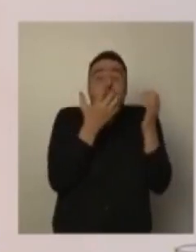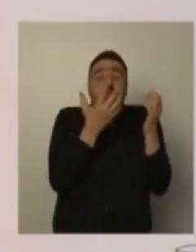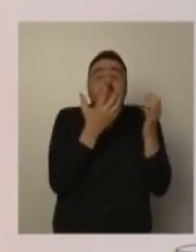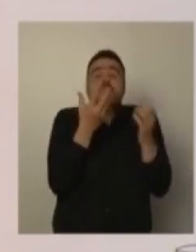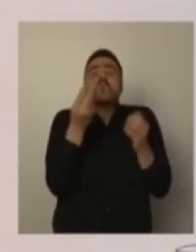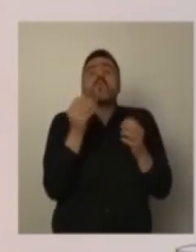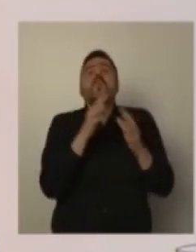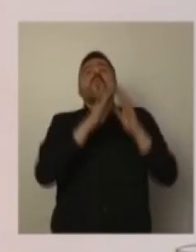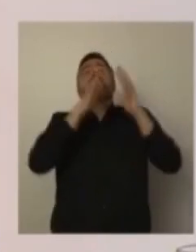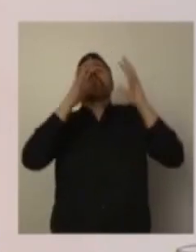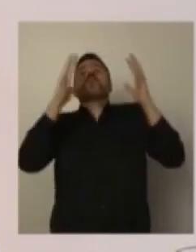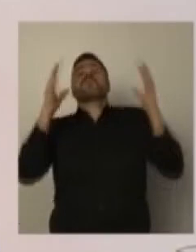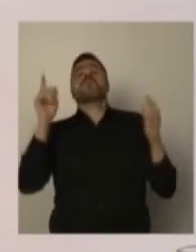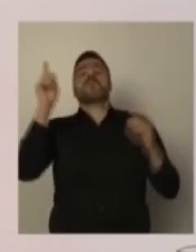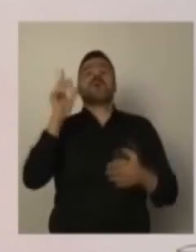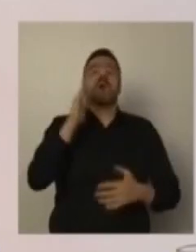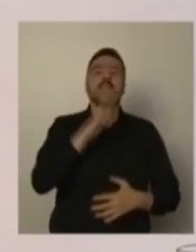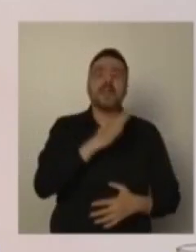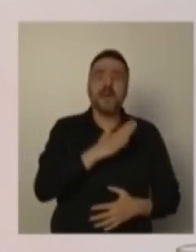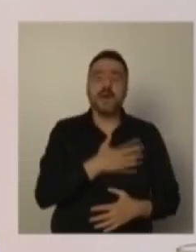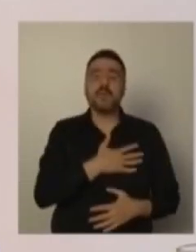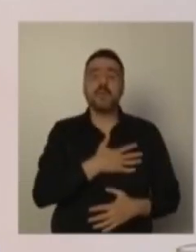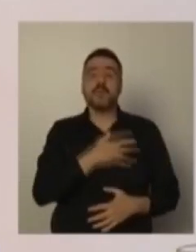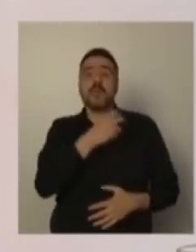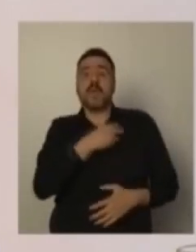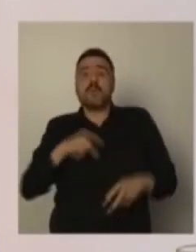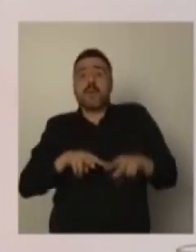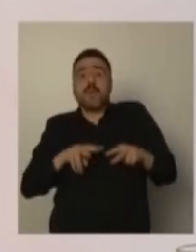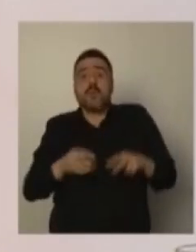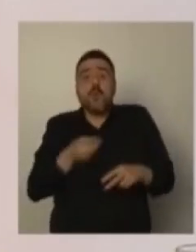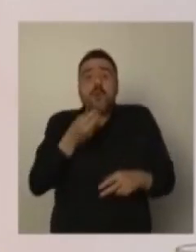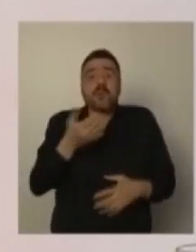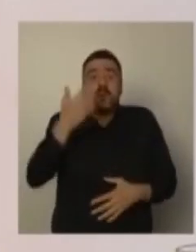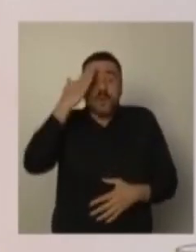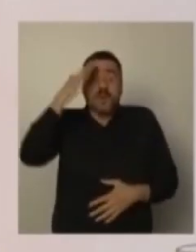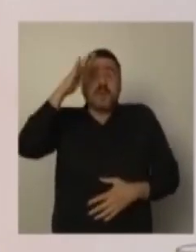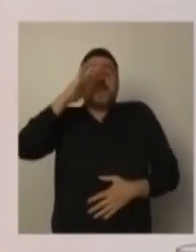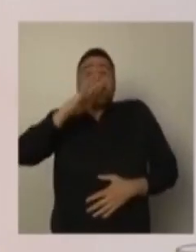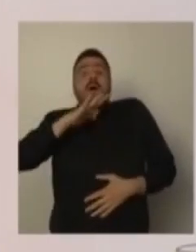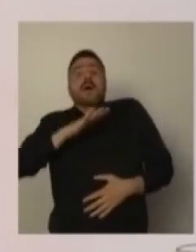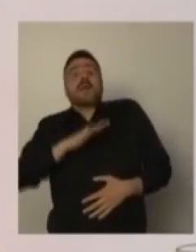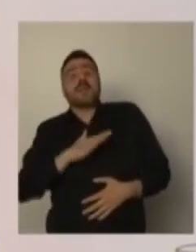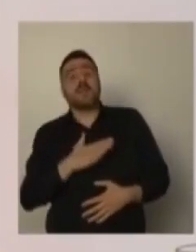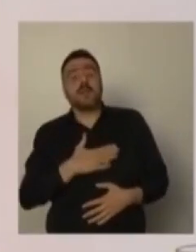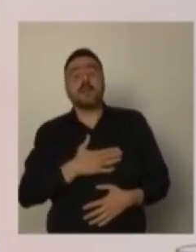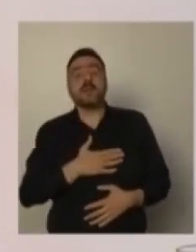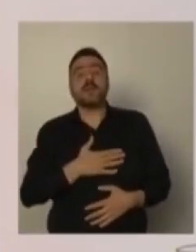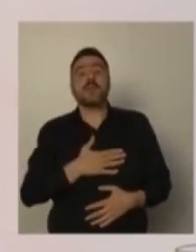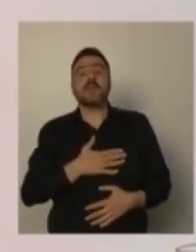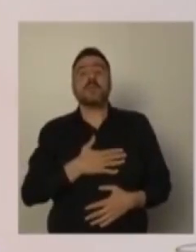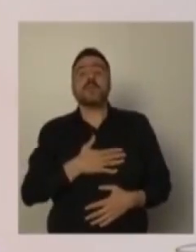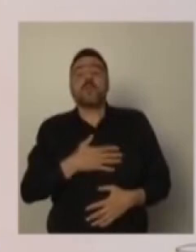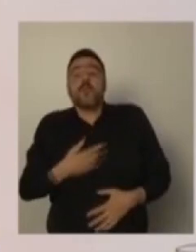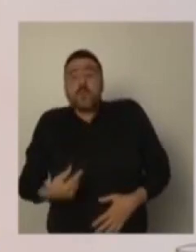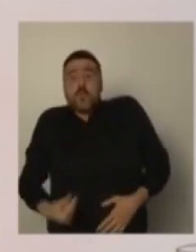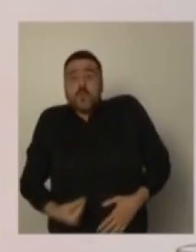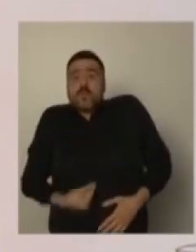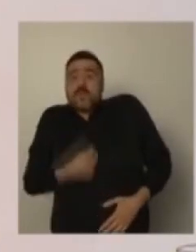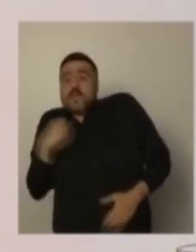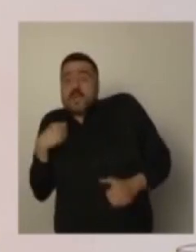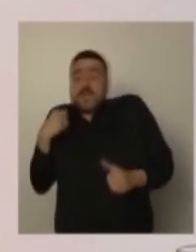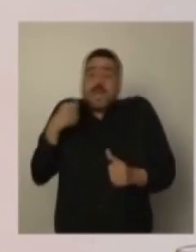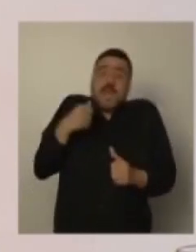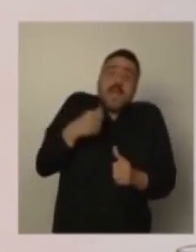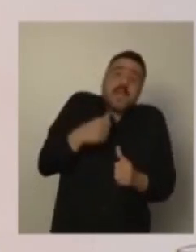olan Rabbimiz, Efendimizin hüzünlerini giderdiğin ümitlerini yeniden yeşerttiğin